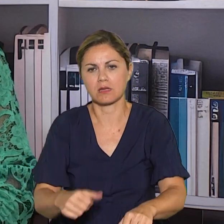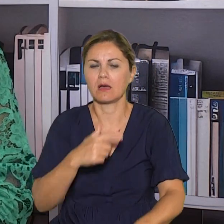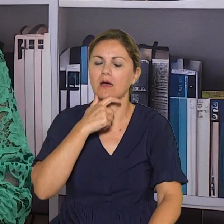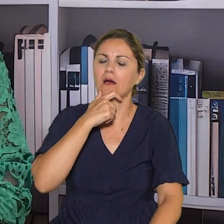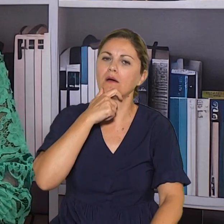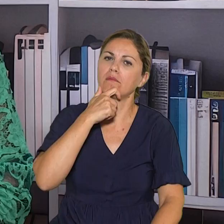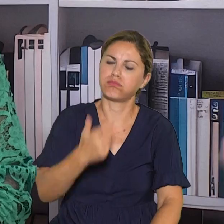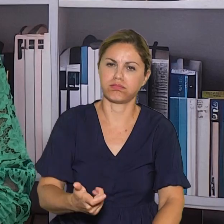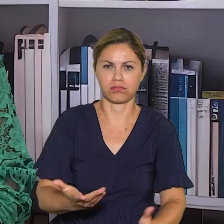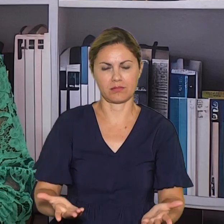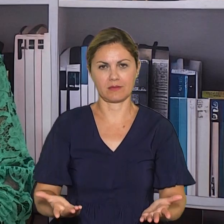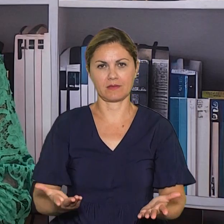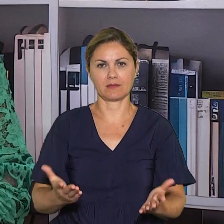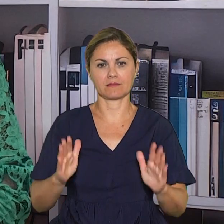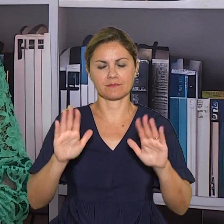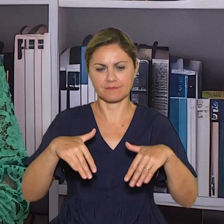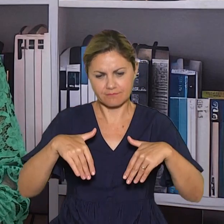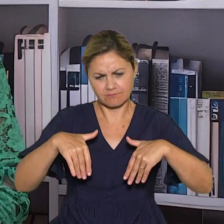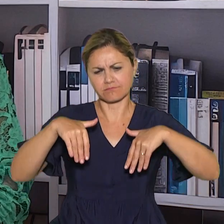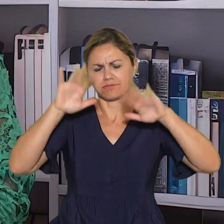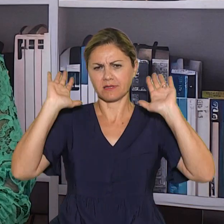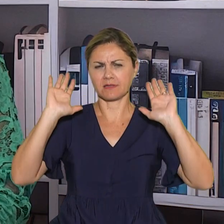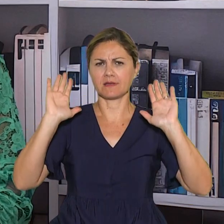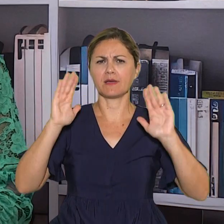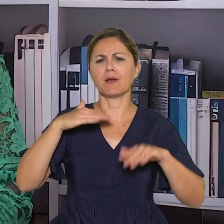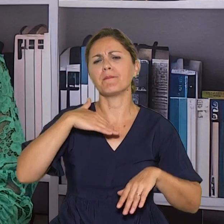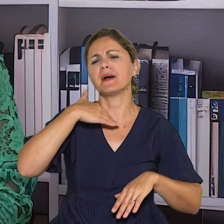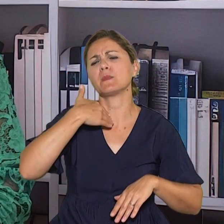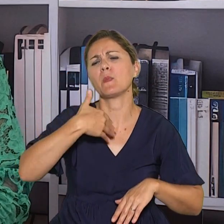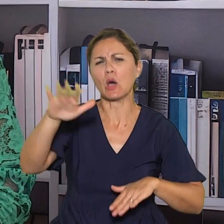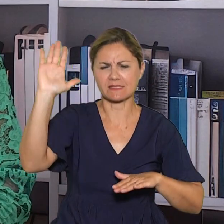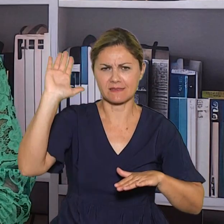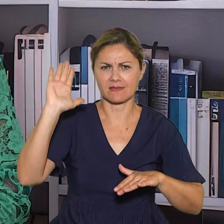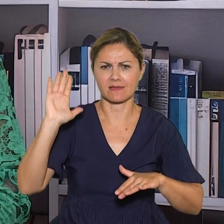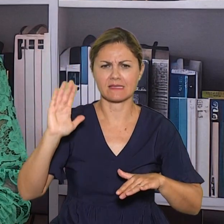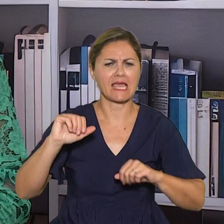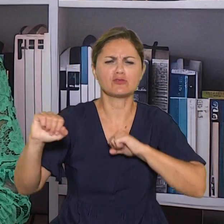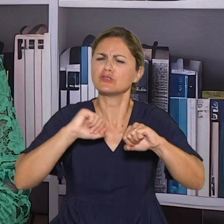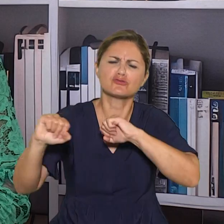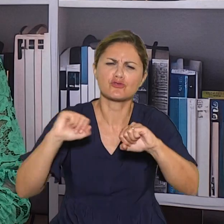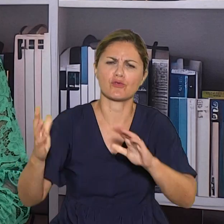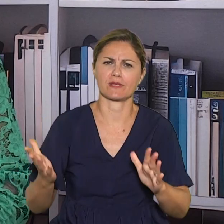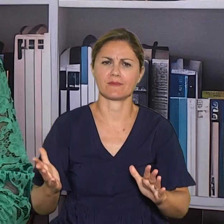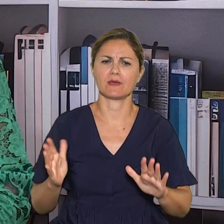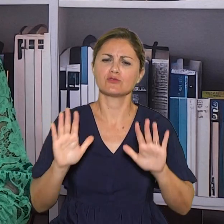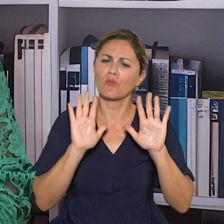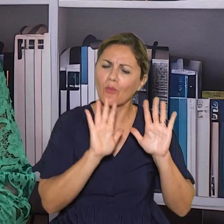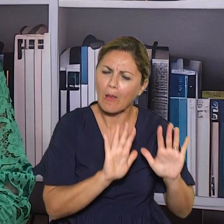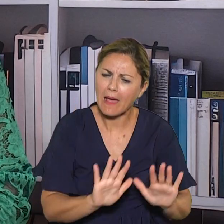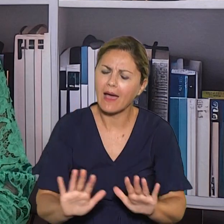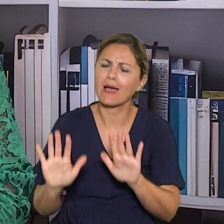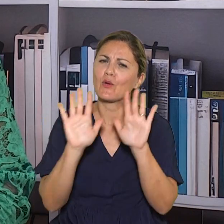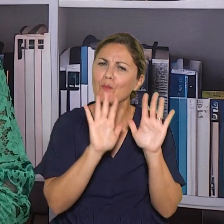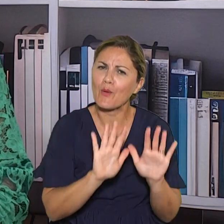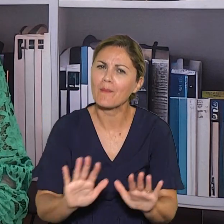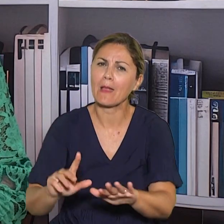njoj ovega puta iz dišpeta odlomila. Ma rekla sa njoj u brk, nećeš ti mene više u trk. Ma ima